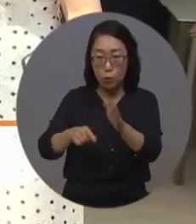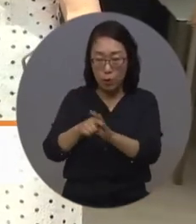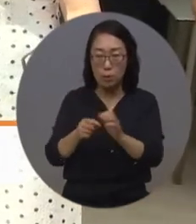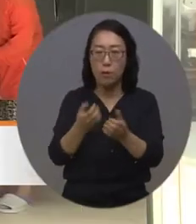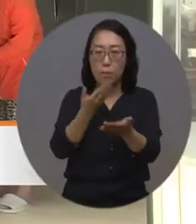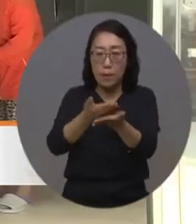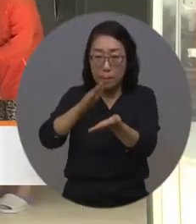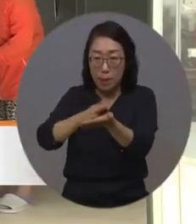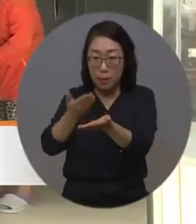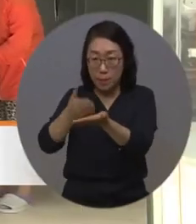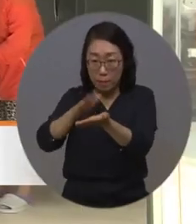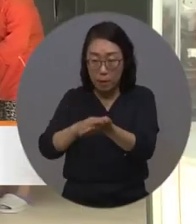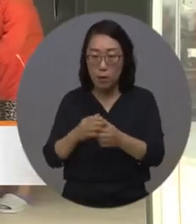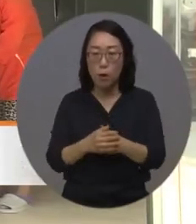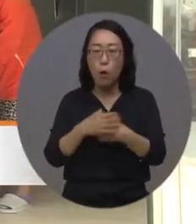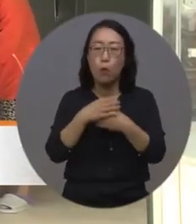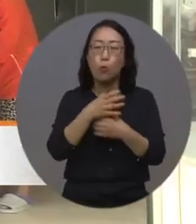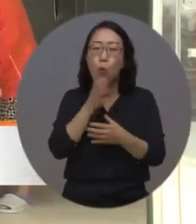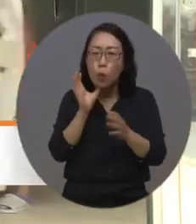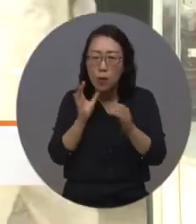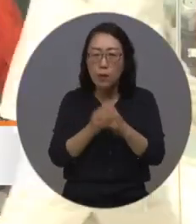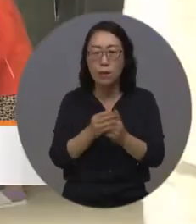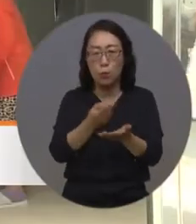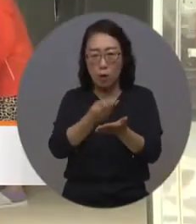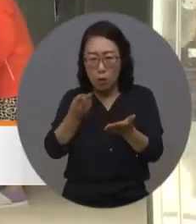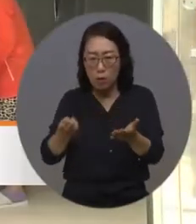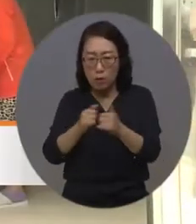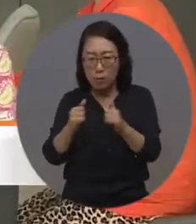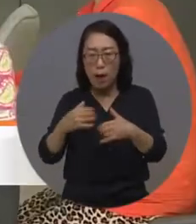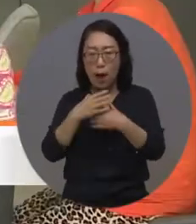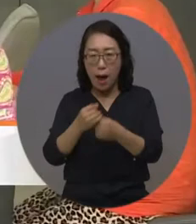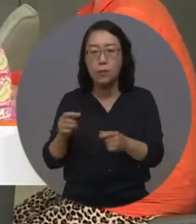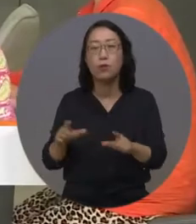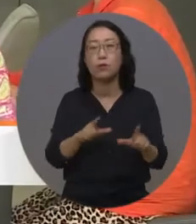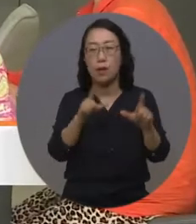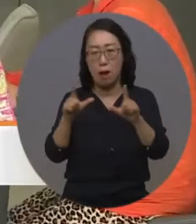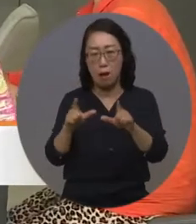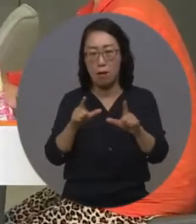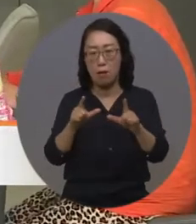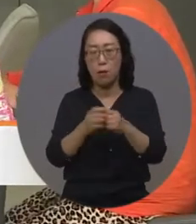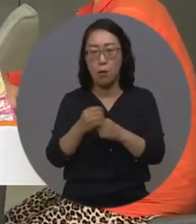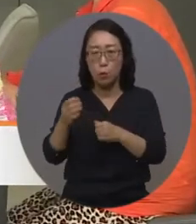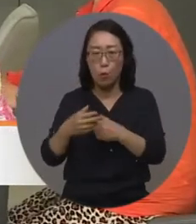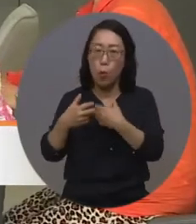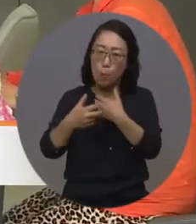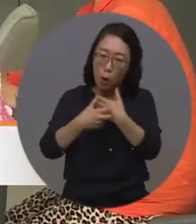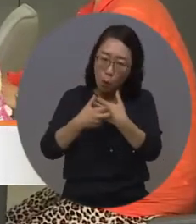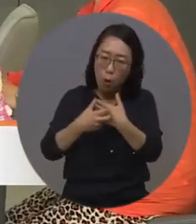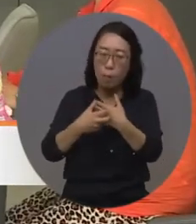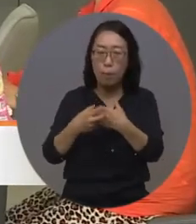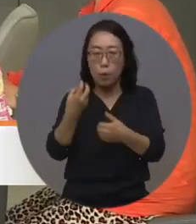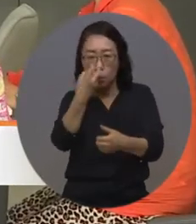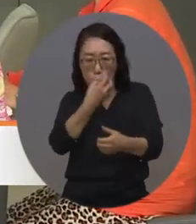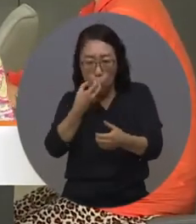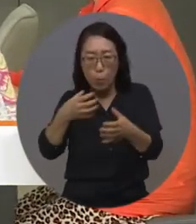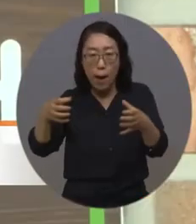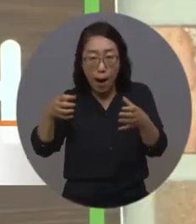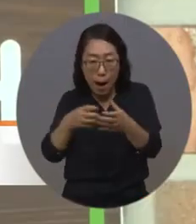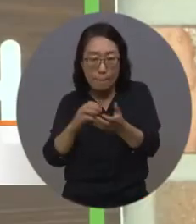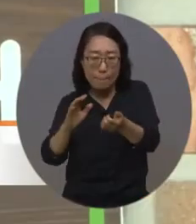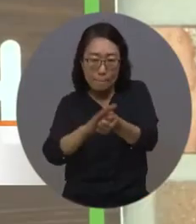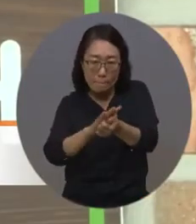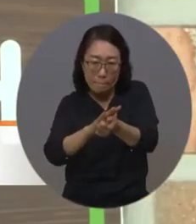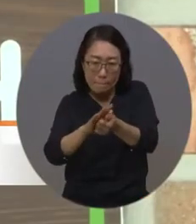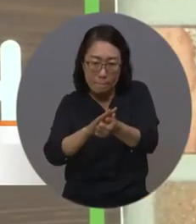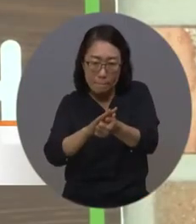병원이나 시설에서 퇴원한 노인들이 안정된 주거와 건강이 회복될 때까지 의료와 돌봄을 통합적으로 지원해주는